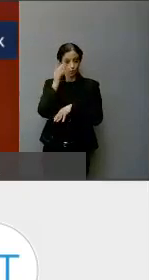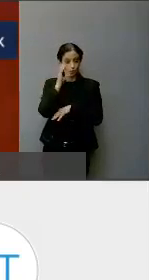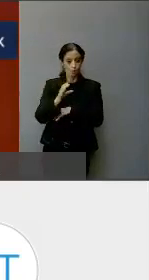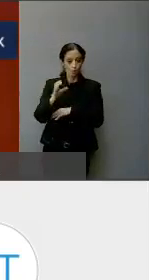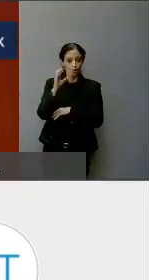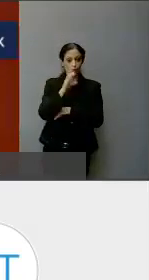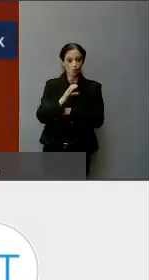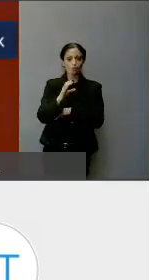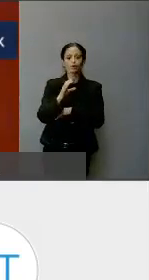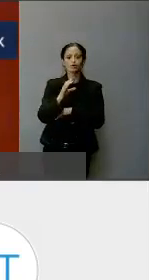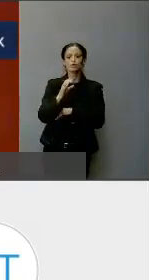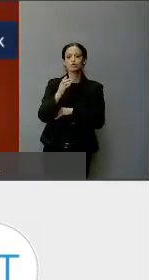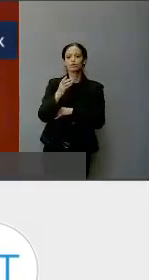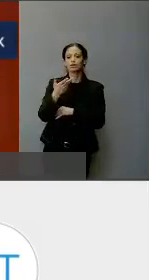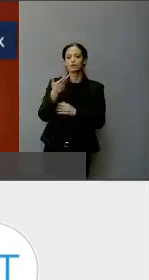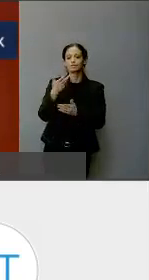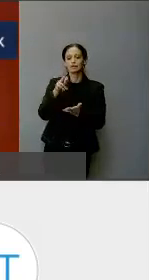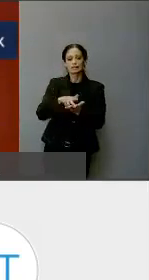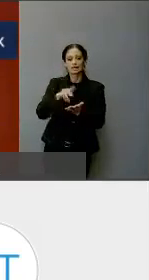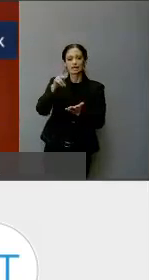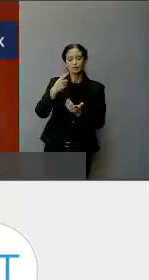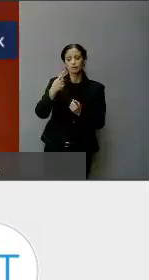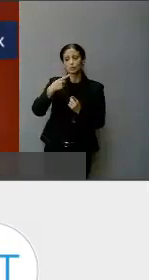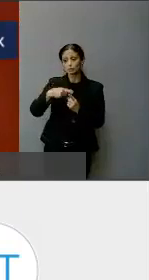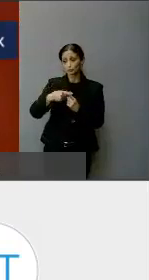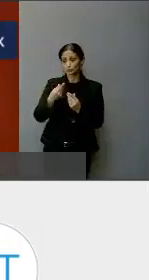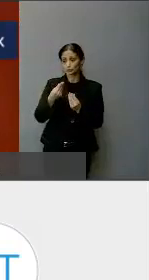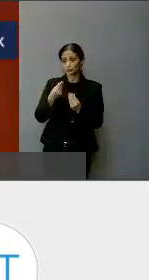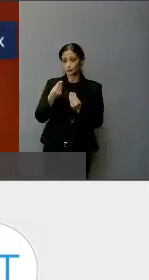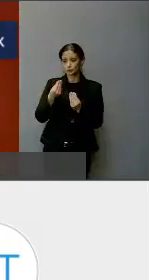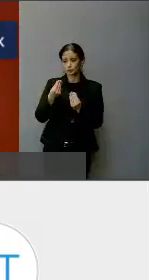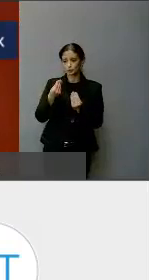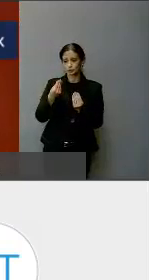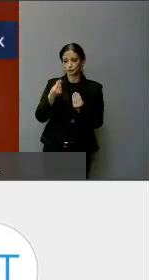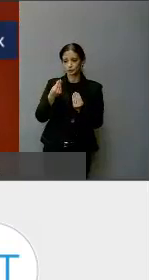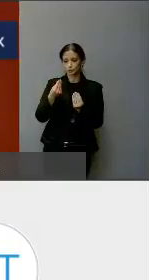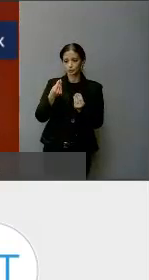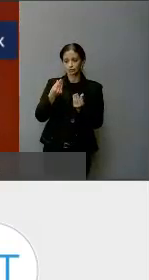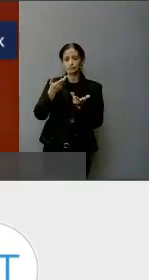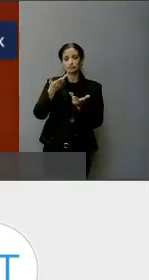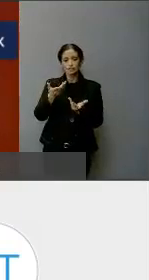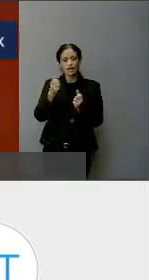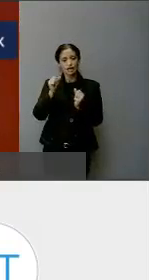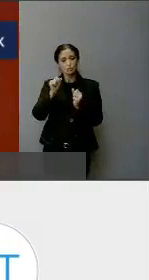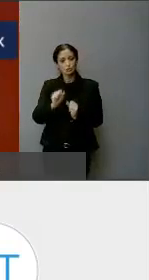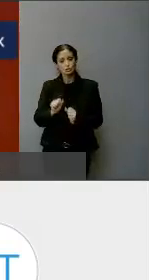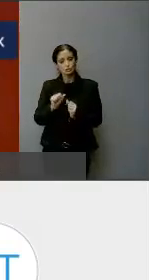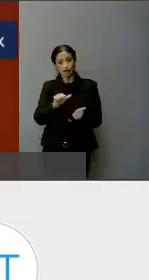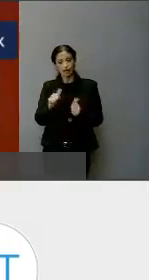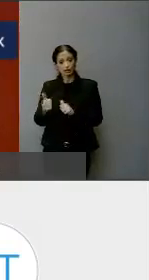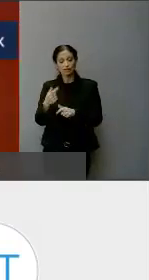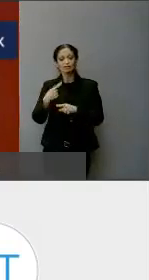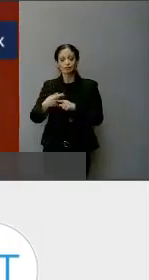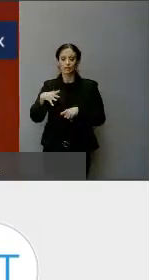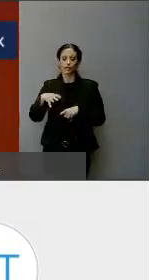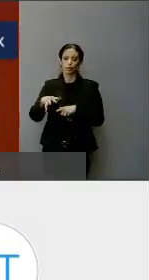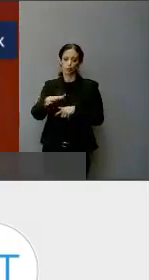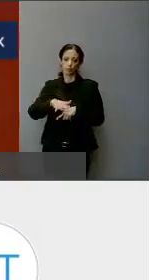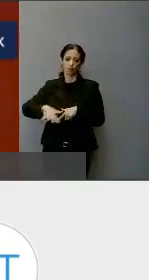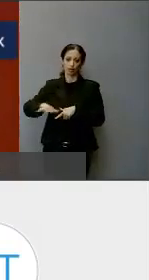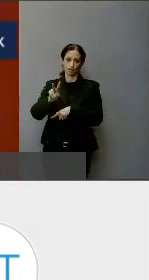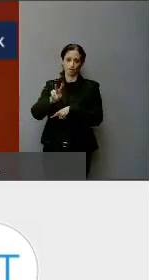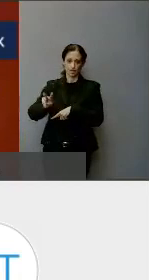che approfondire una fattibilità della nostra alternativo del piano di recupero di vesima cosa che c'è stata assolutamente